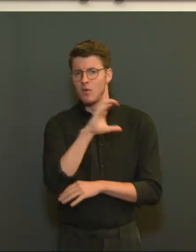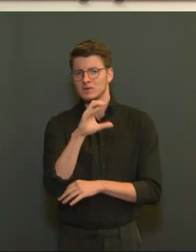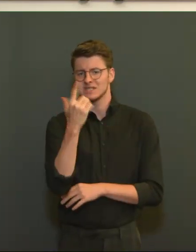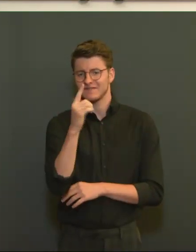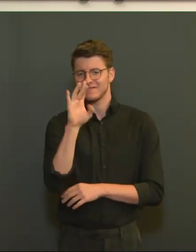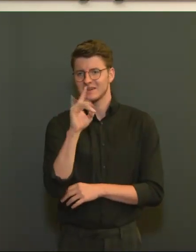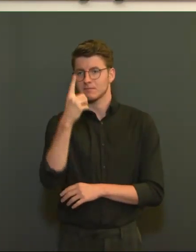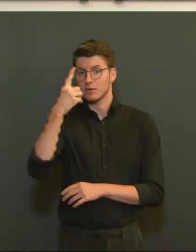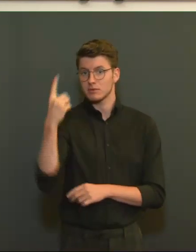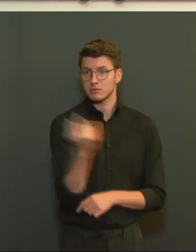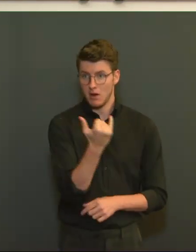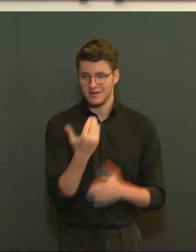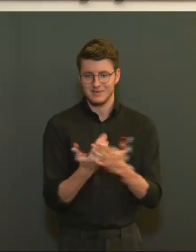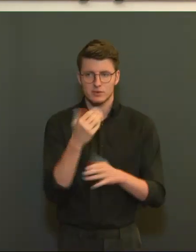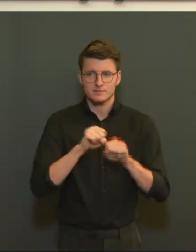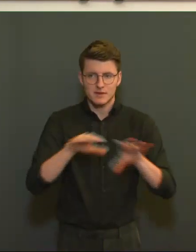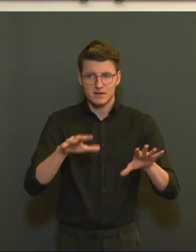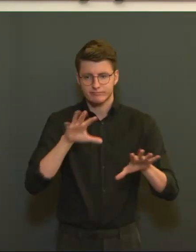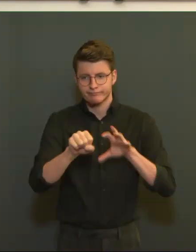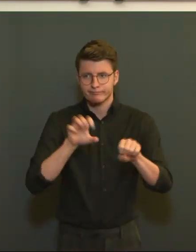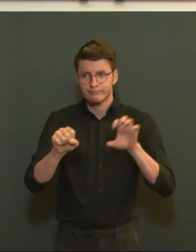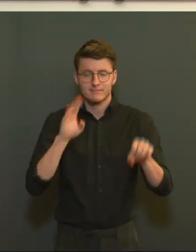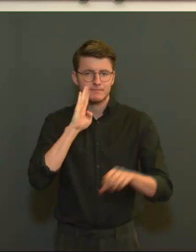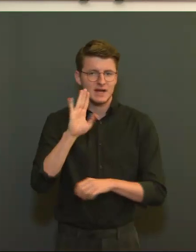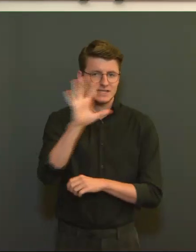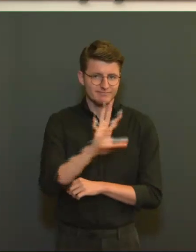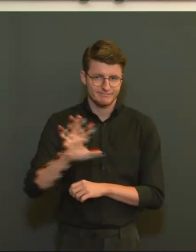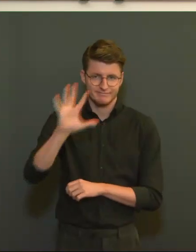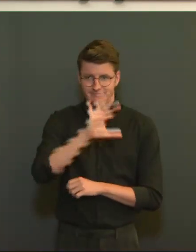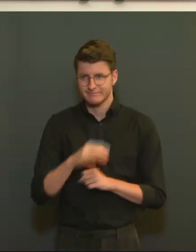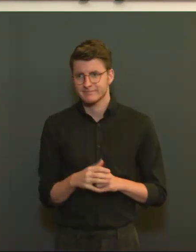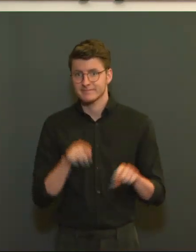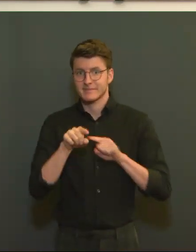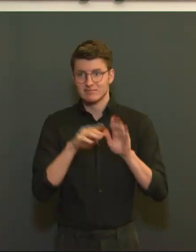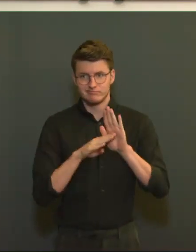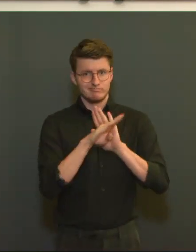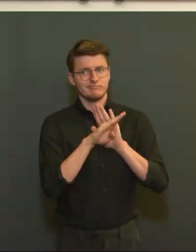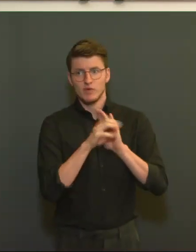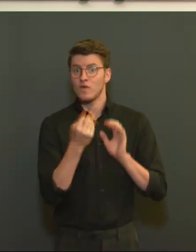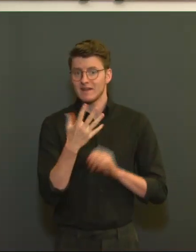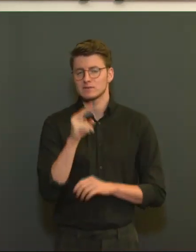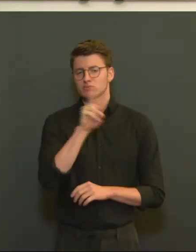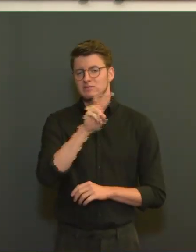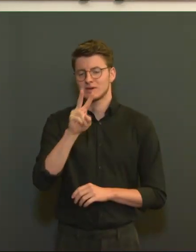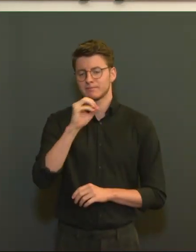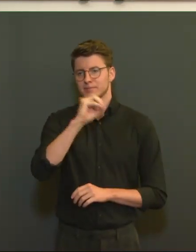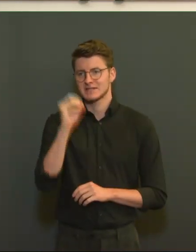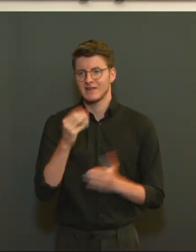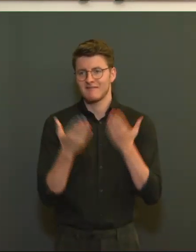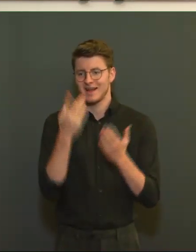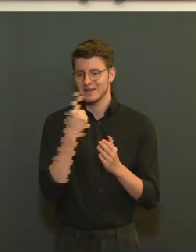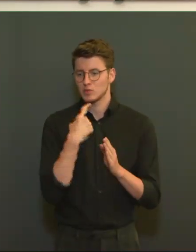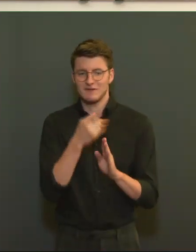547 nieuwe gevallen per dag vastgesteld in België. En dat is een stijging van 22% in vergelijking met de